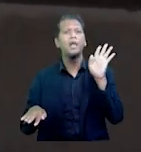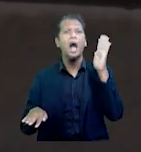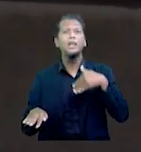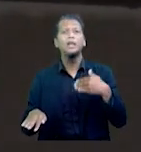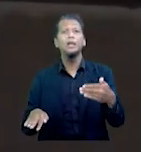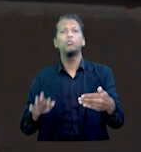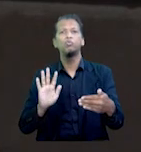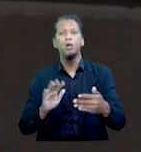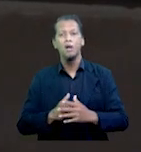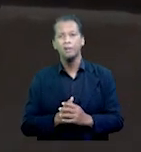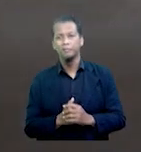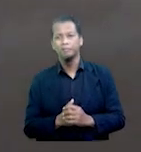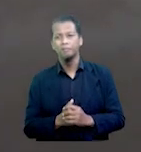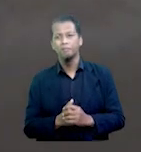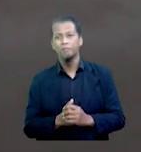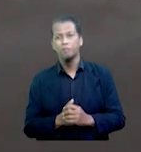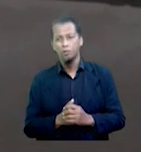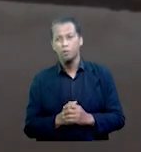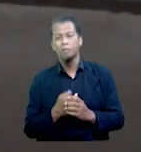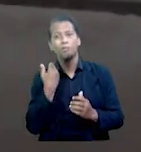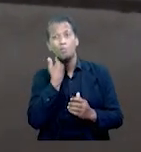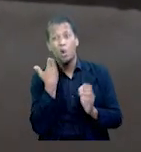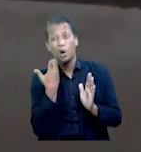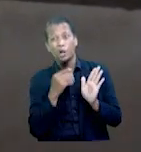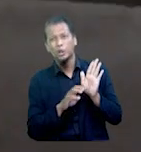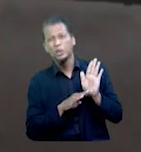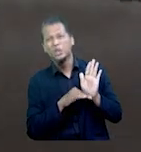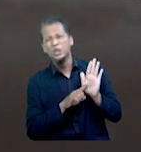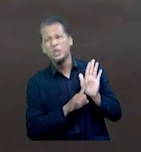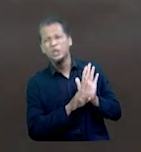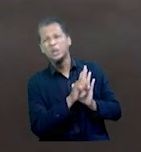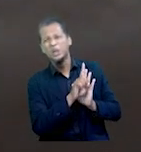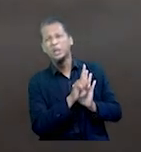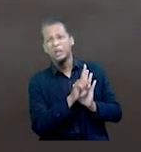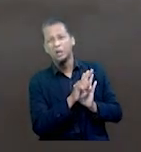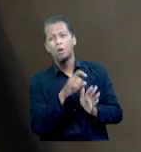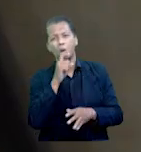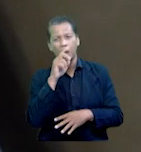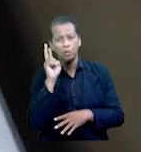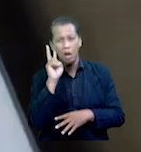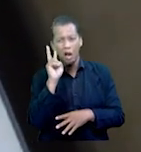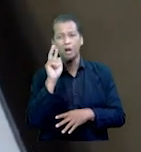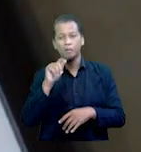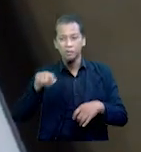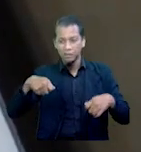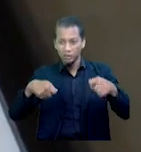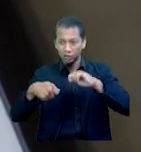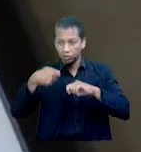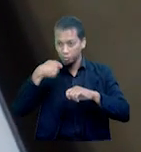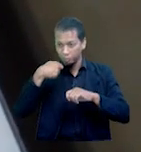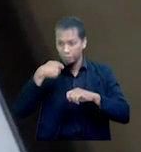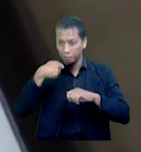Di hari keempat, panas tubuh sang putra semakin tinggi. Orang tua korban kemudian memberikan obat parasetamol cair yang didapat dari